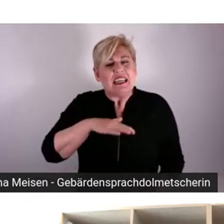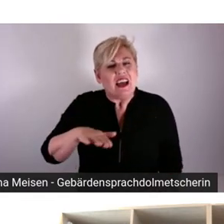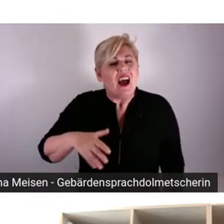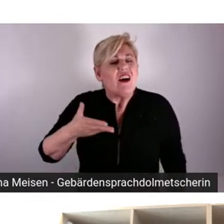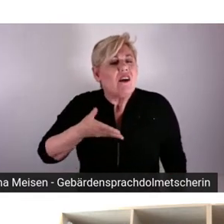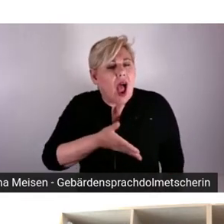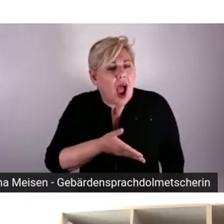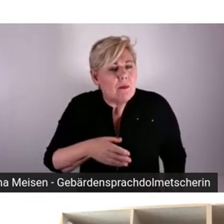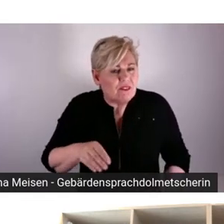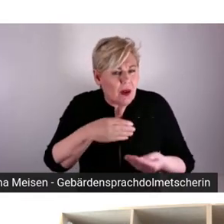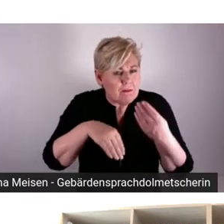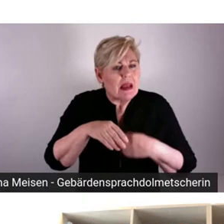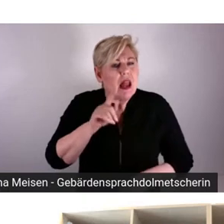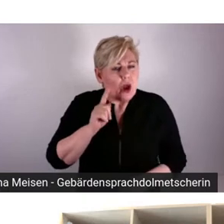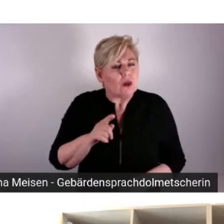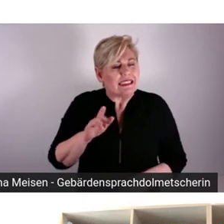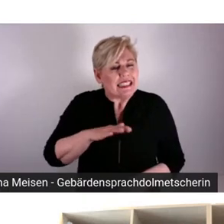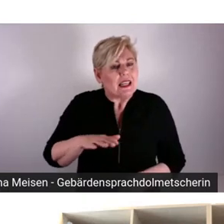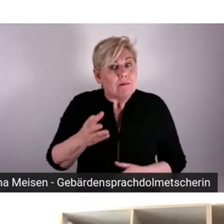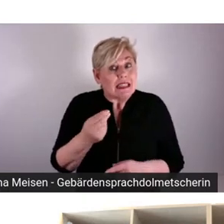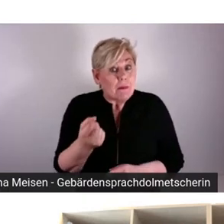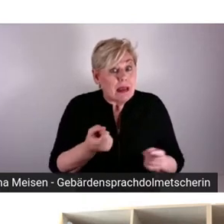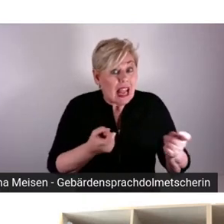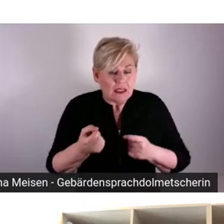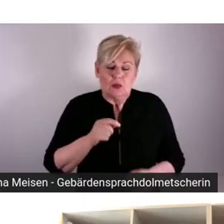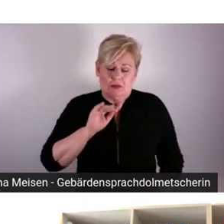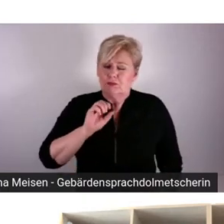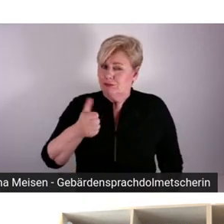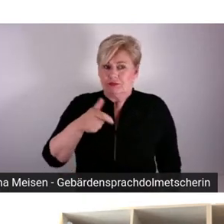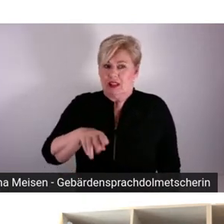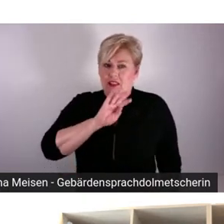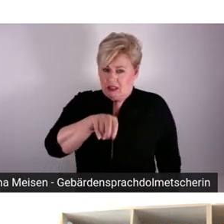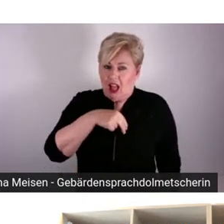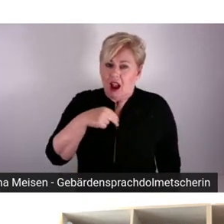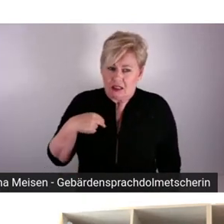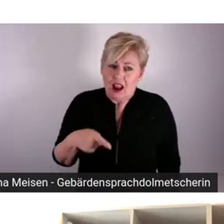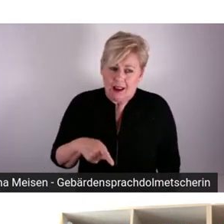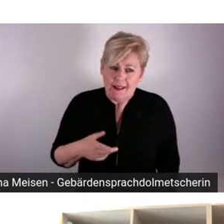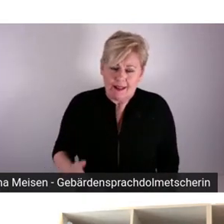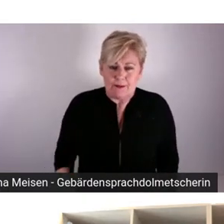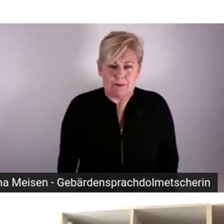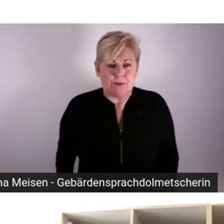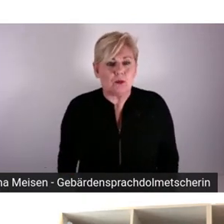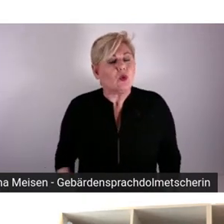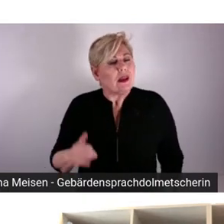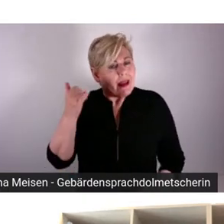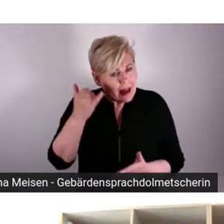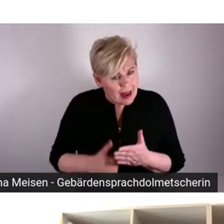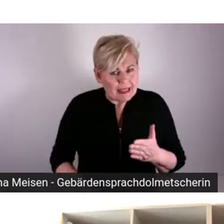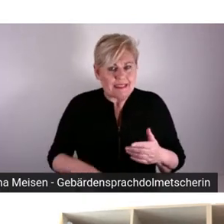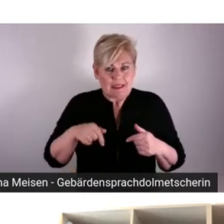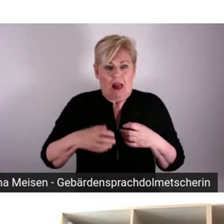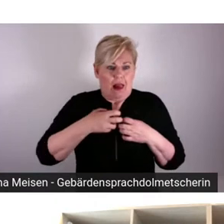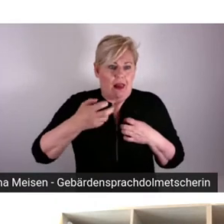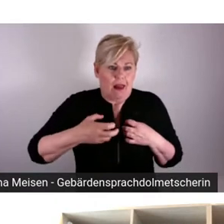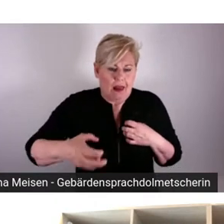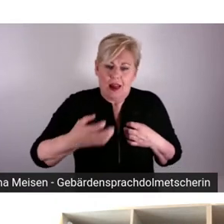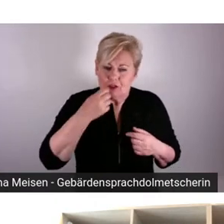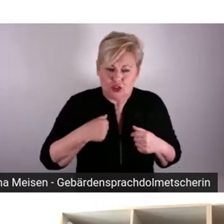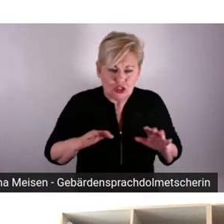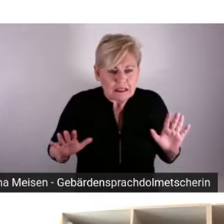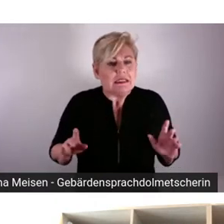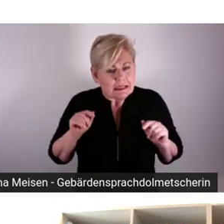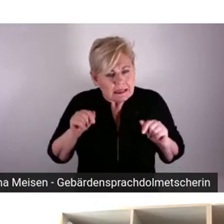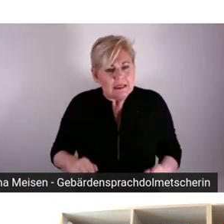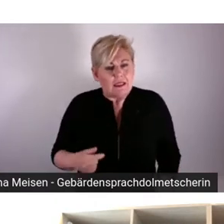Familien und Kinder mit Migrationsgeschichte besonders benachteiligt sind. Und ja, das Letzte, um es jetzt nicht zu lang zu machen,